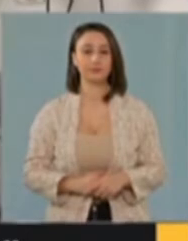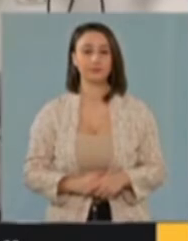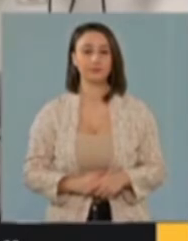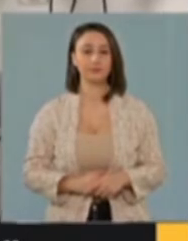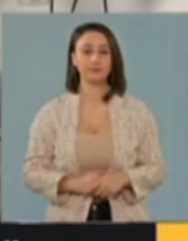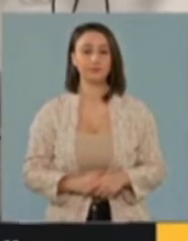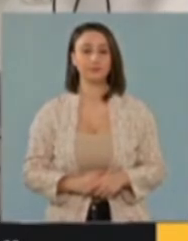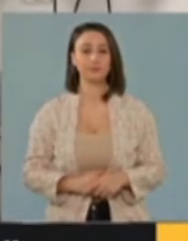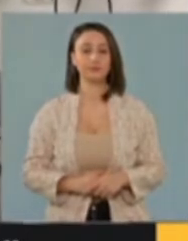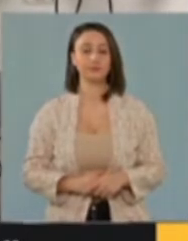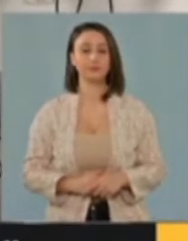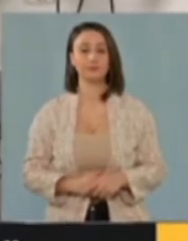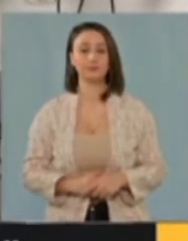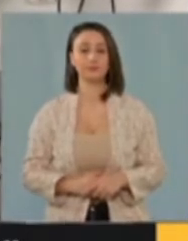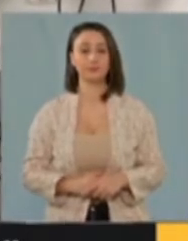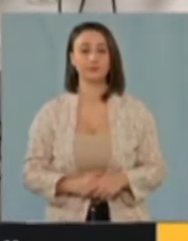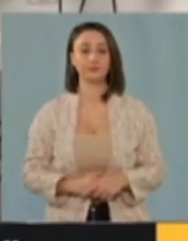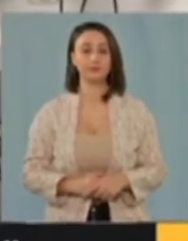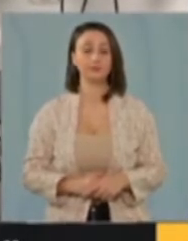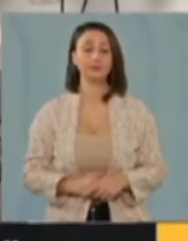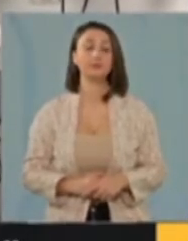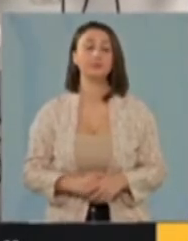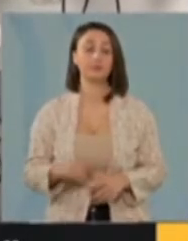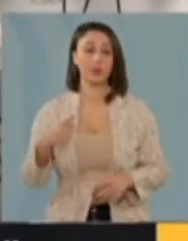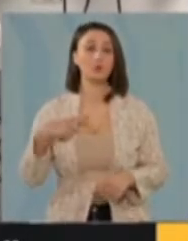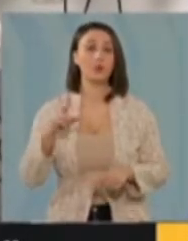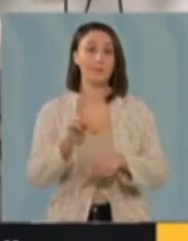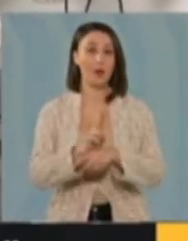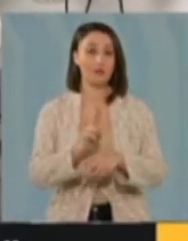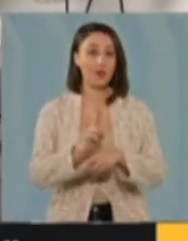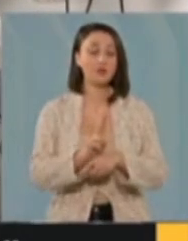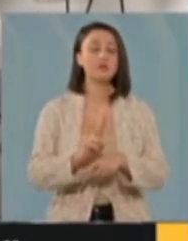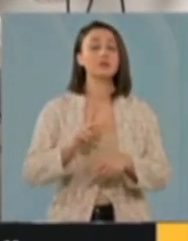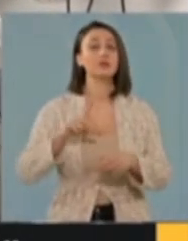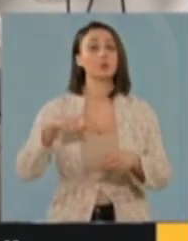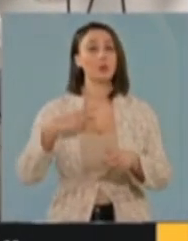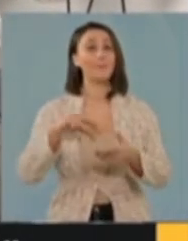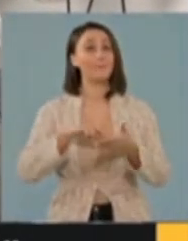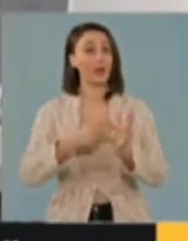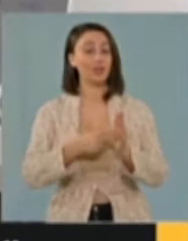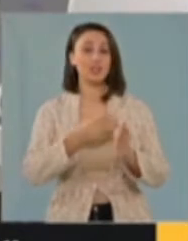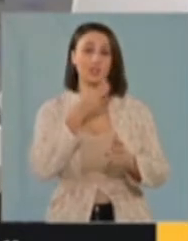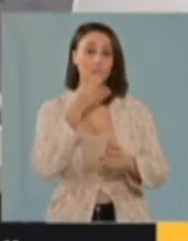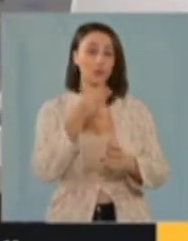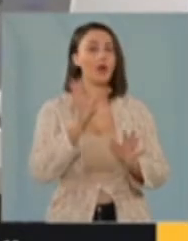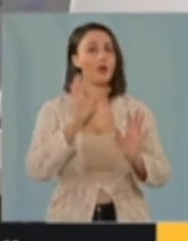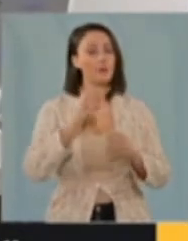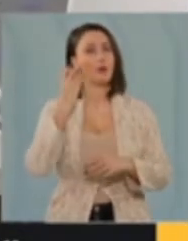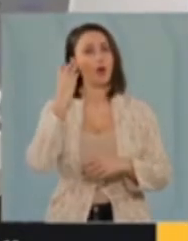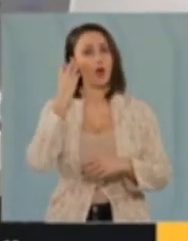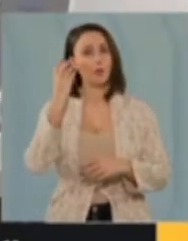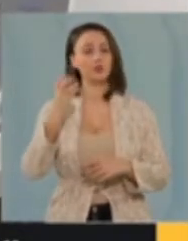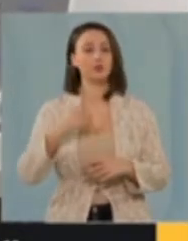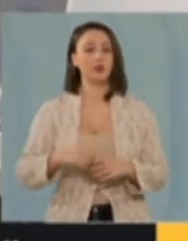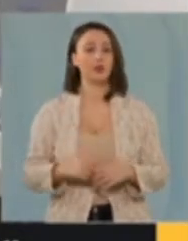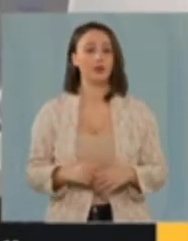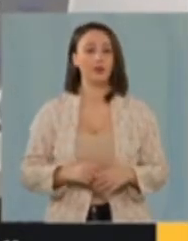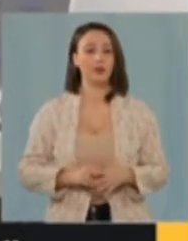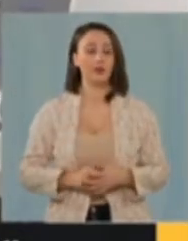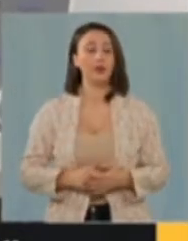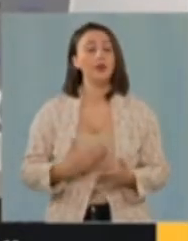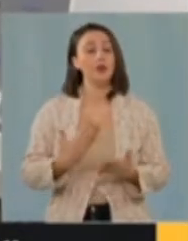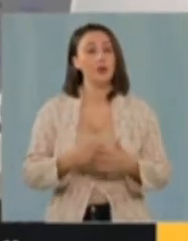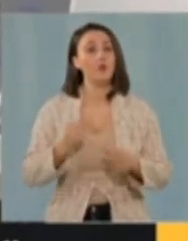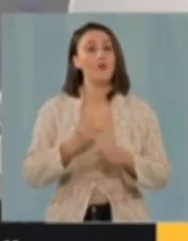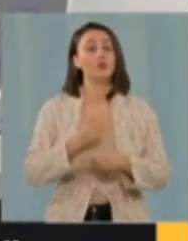fapt care, sigur, ne pune în gardă să fim pregătiți să răspundem. Dar avem capacitatea să